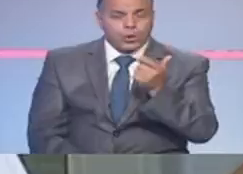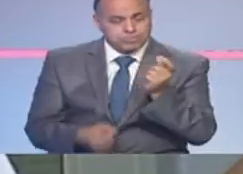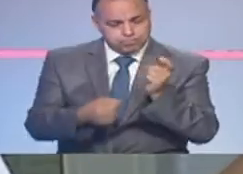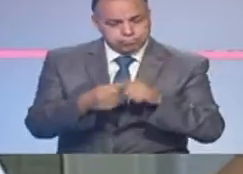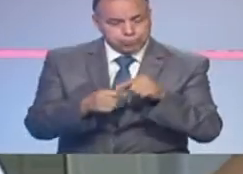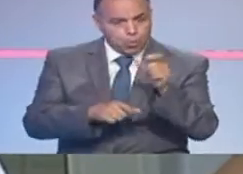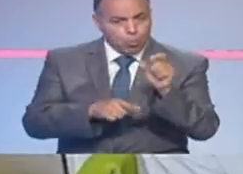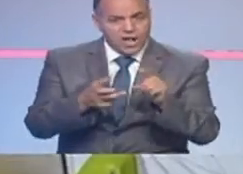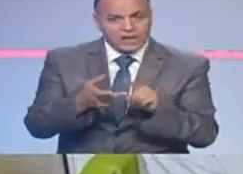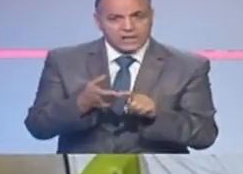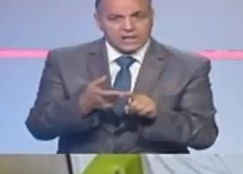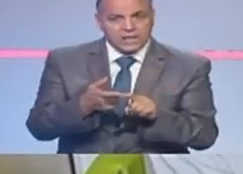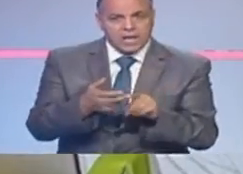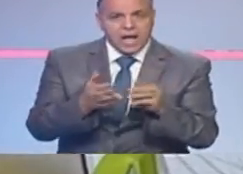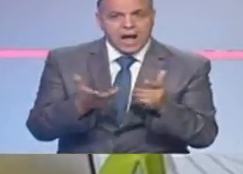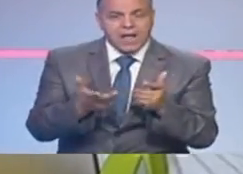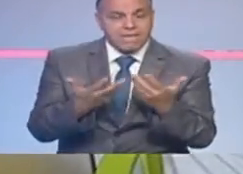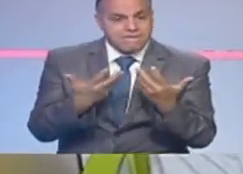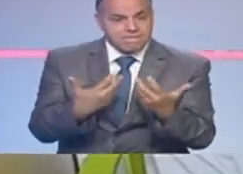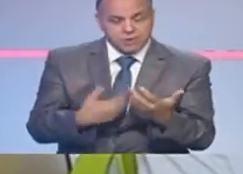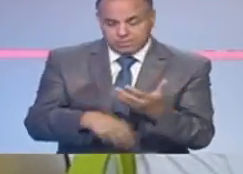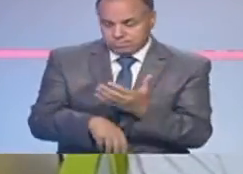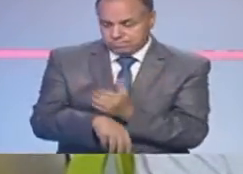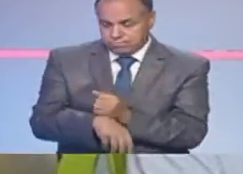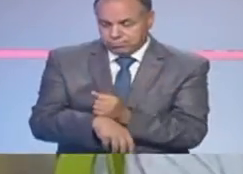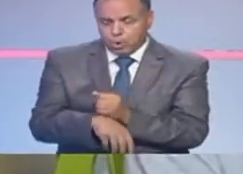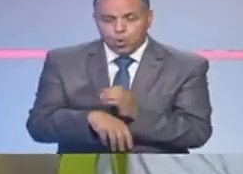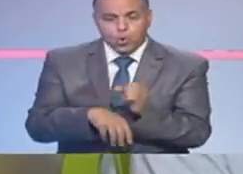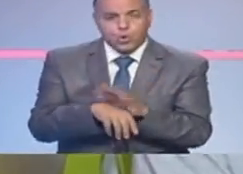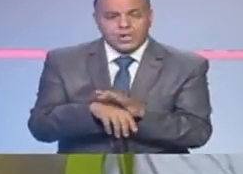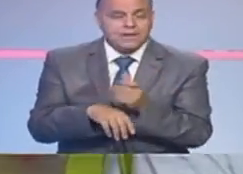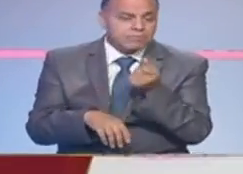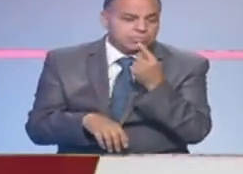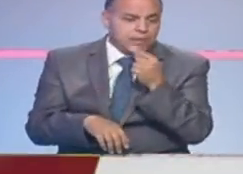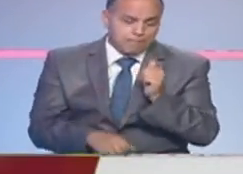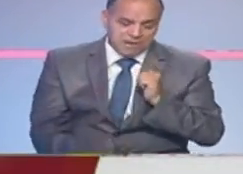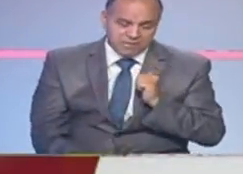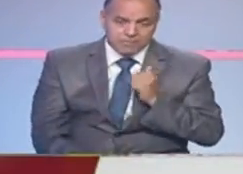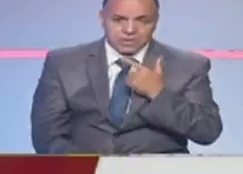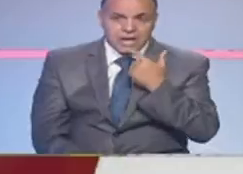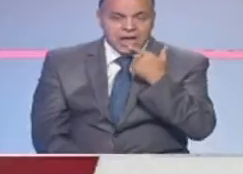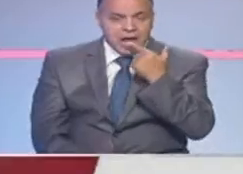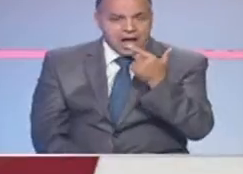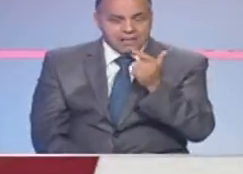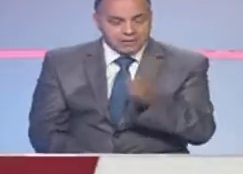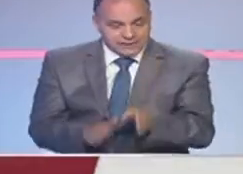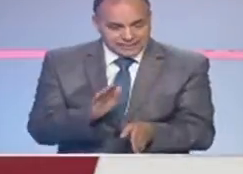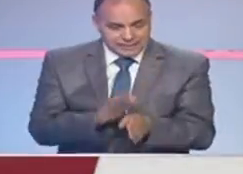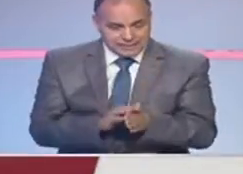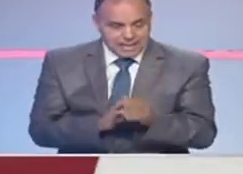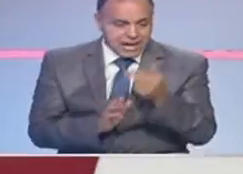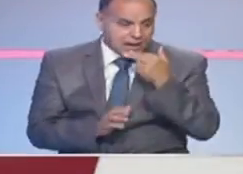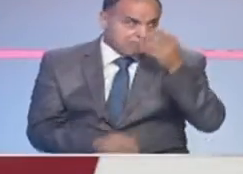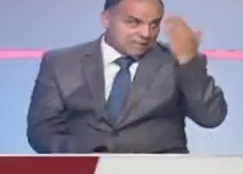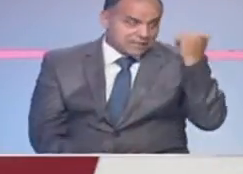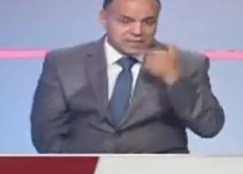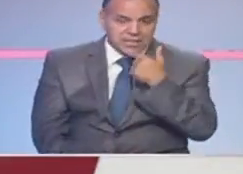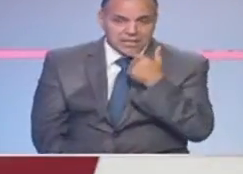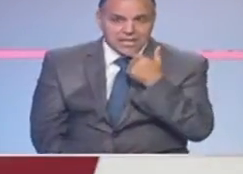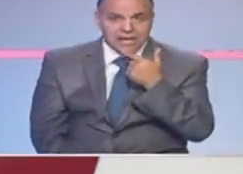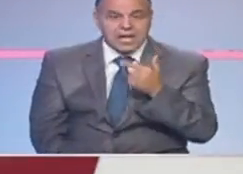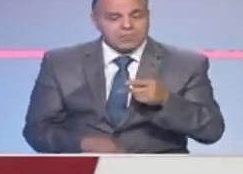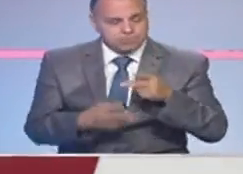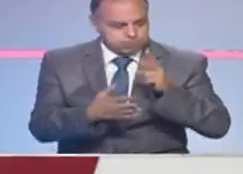المواطنين الراغبين في تلقى تلقيح قرانا بالصيدليات الخاصه قد انطلقت الخميس الماضي اثر